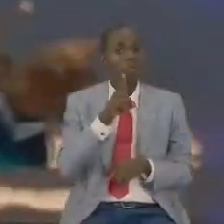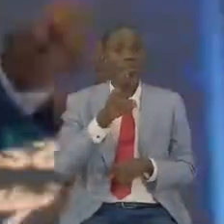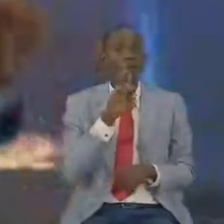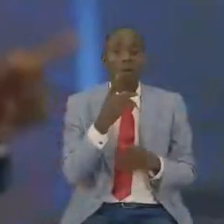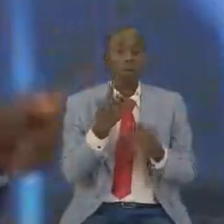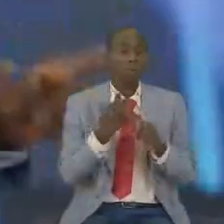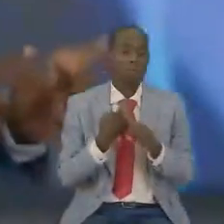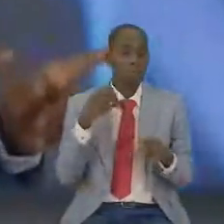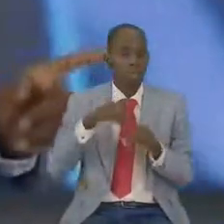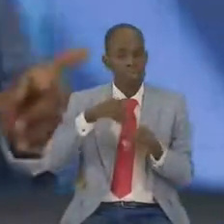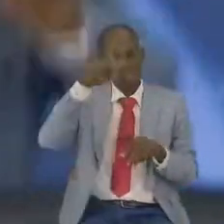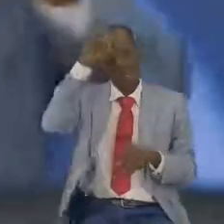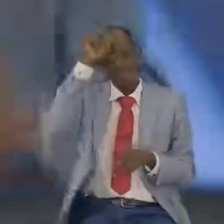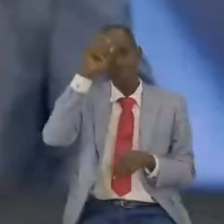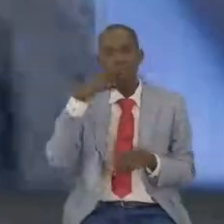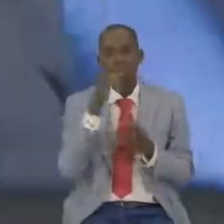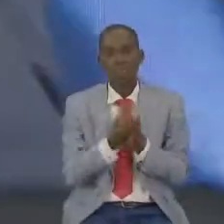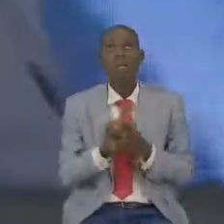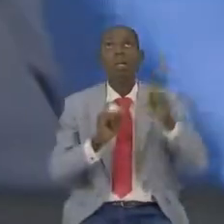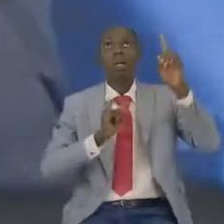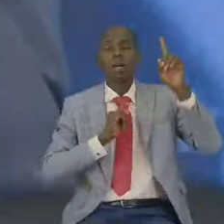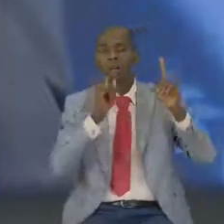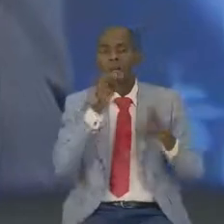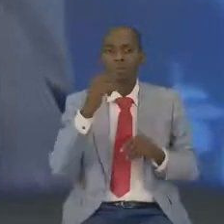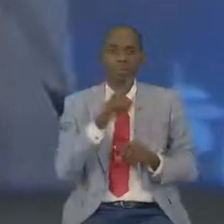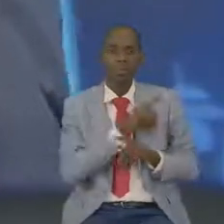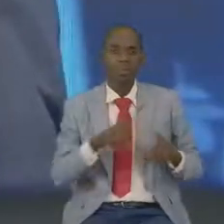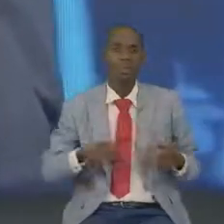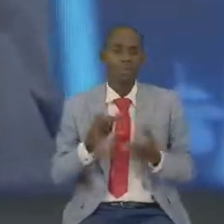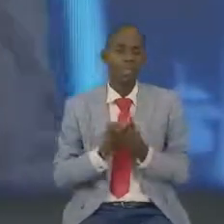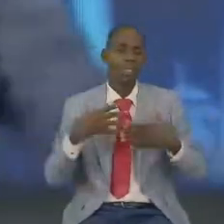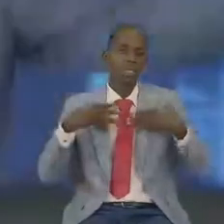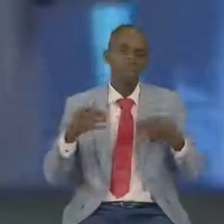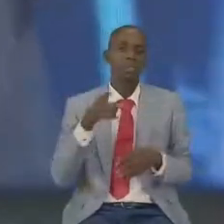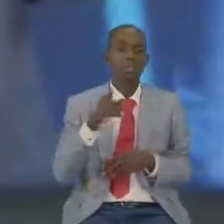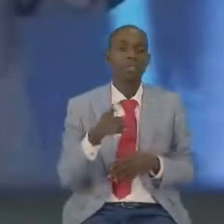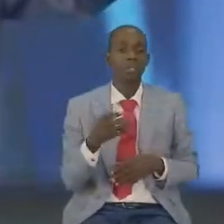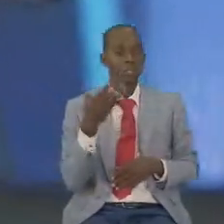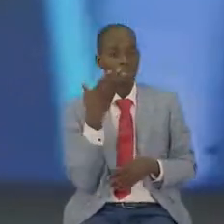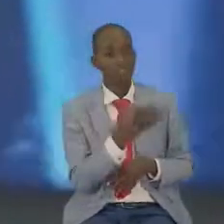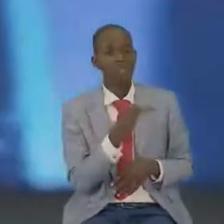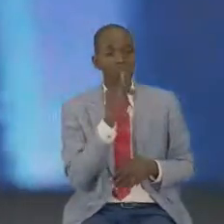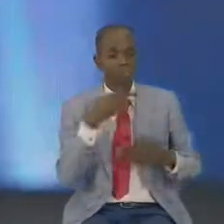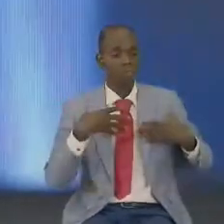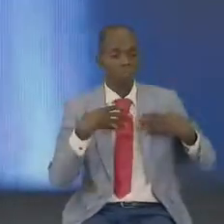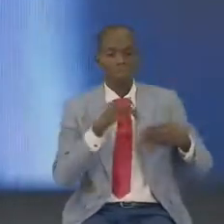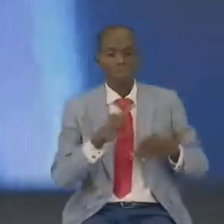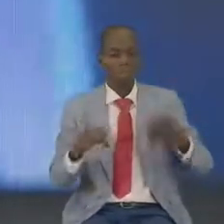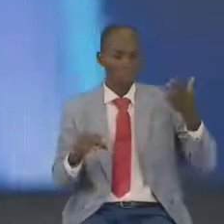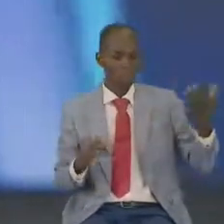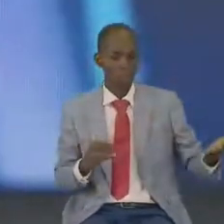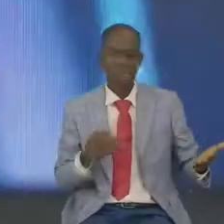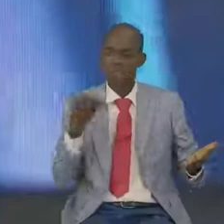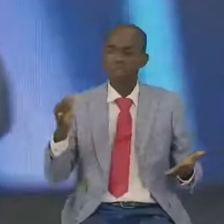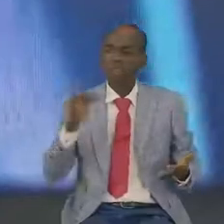l'Éternel qui te guérit. Alors, il y a la guérison d'un côté, il y a la santé de l'autre côté. Vous